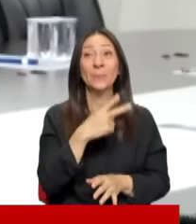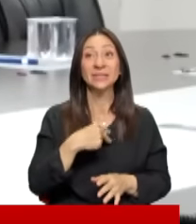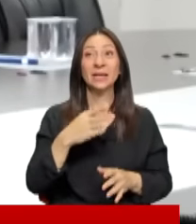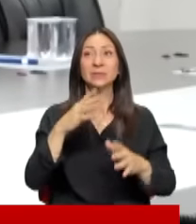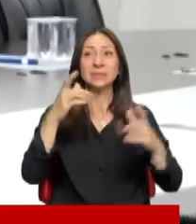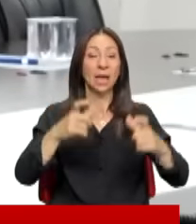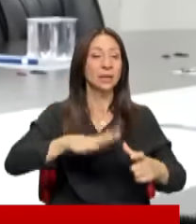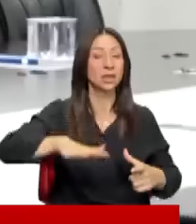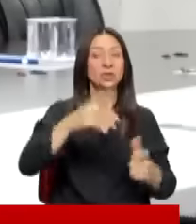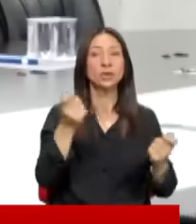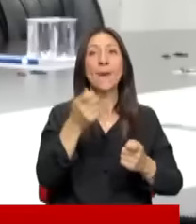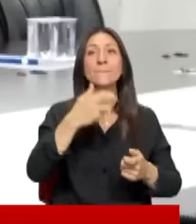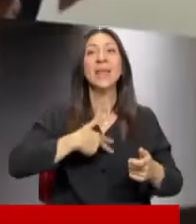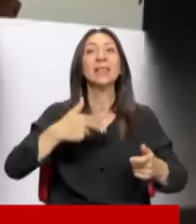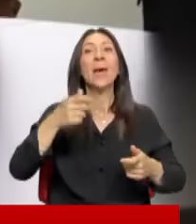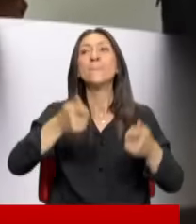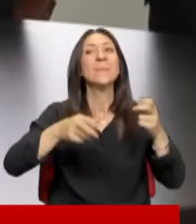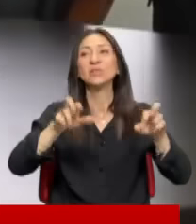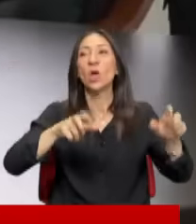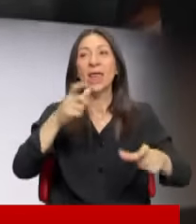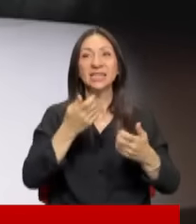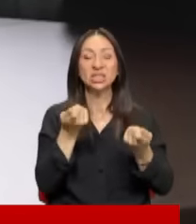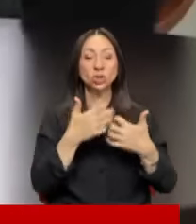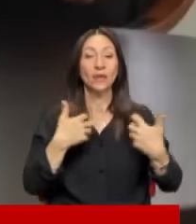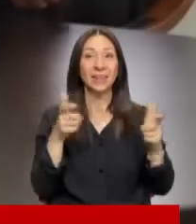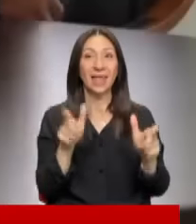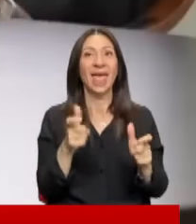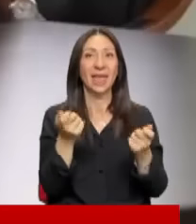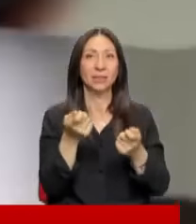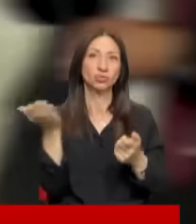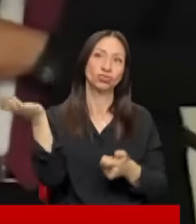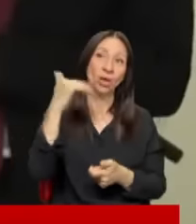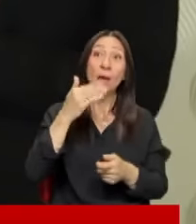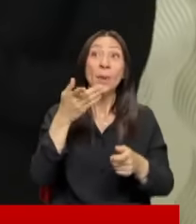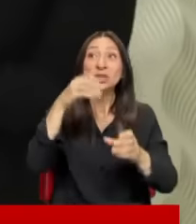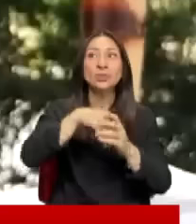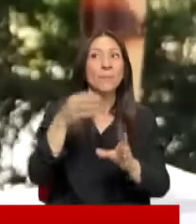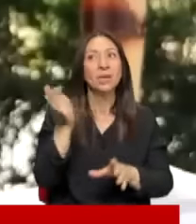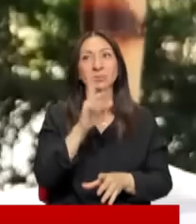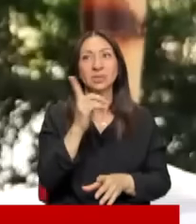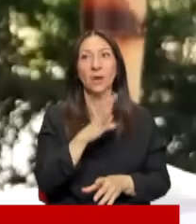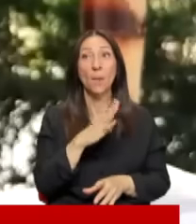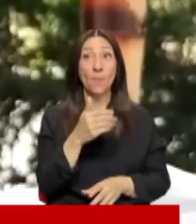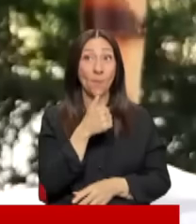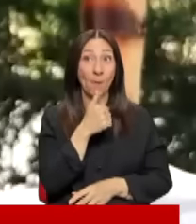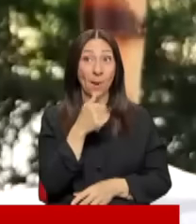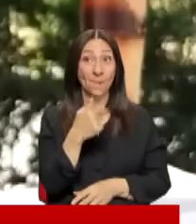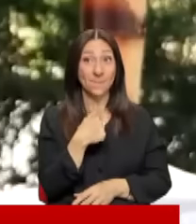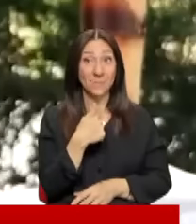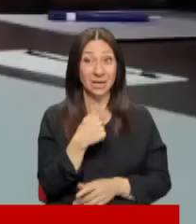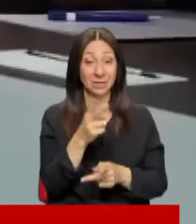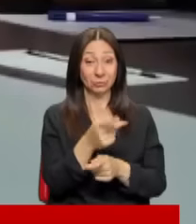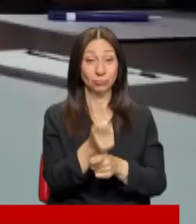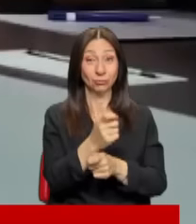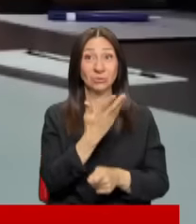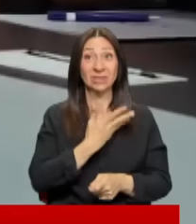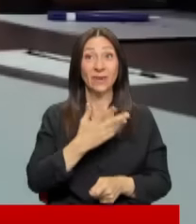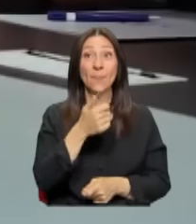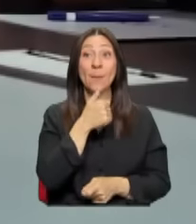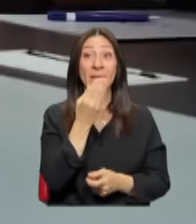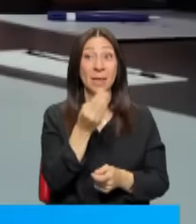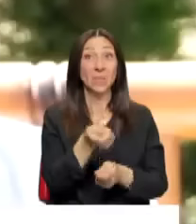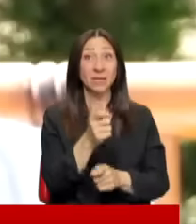sahada çalışan belediye personelini iş güvenliği eğitimine çağırdı. Ama işin aslı başkaydı. Babam balık tutmayı sever. Baban iyi